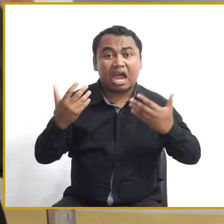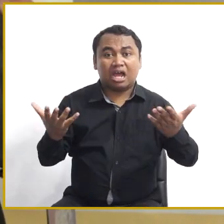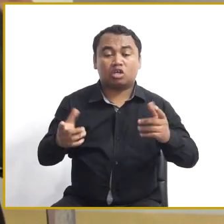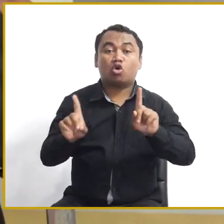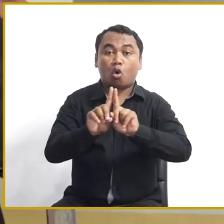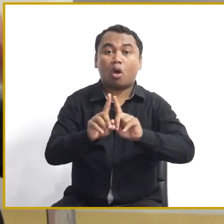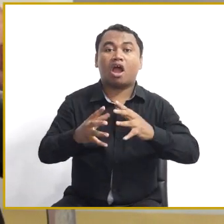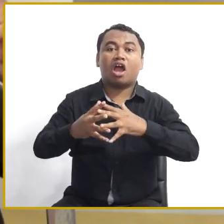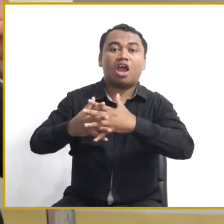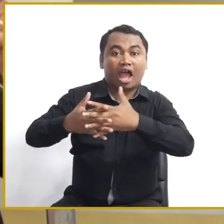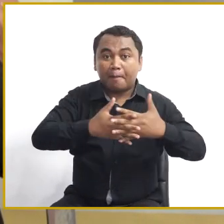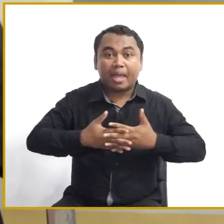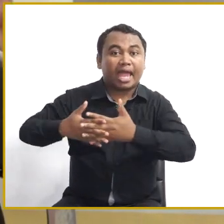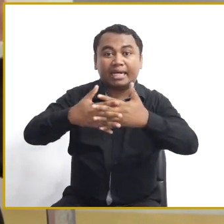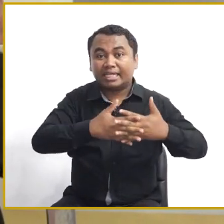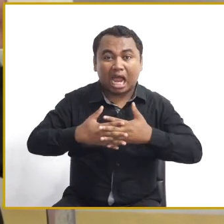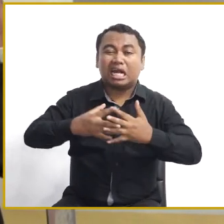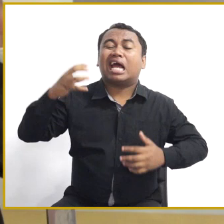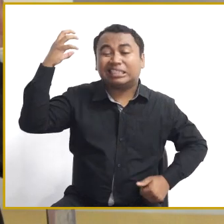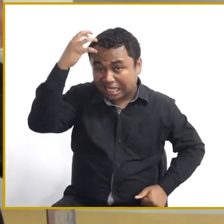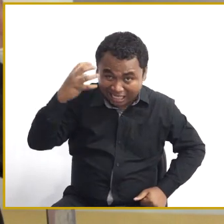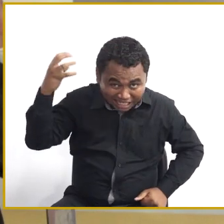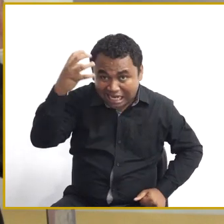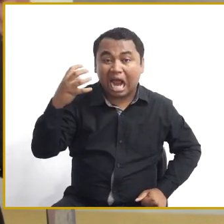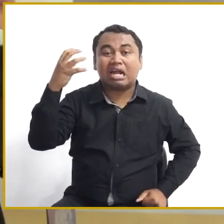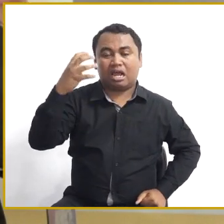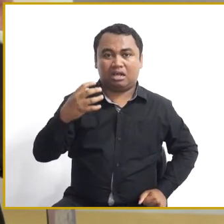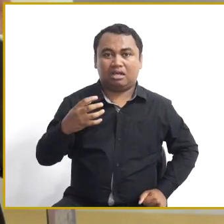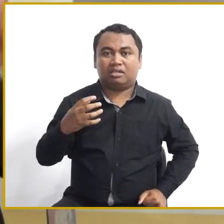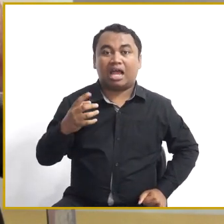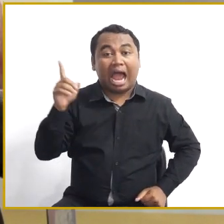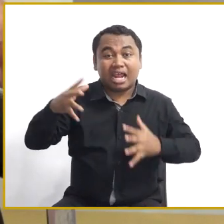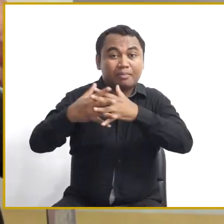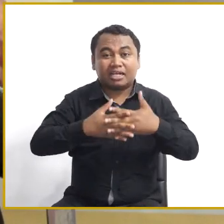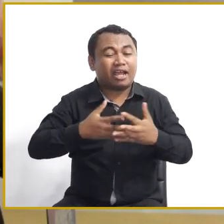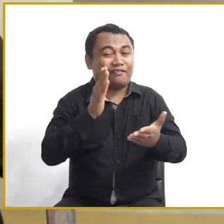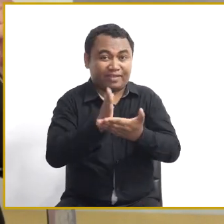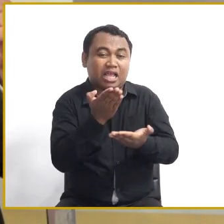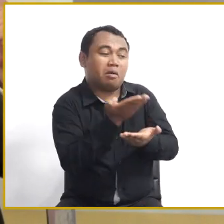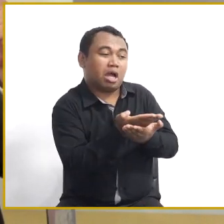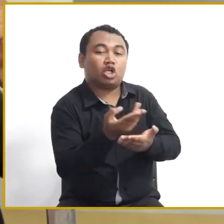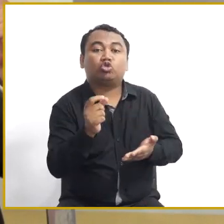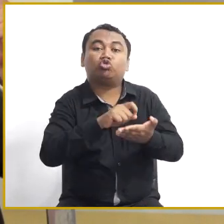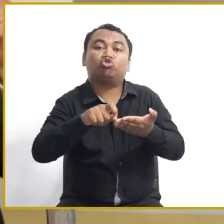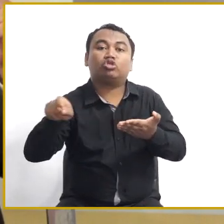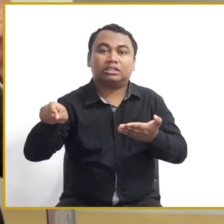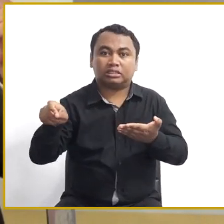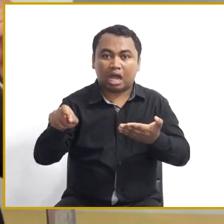ny amerikana vontrosa 1 000 milliards de dollars tamin'ny sinoa 1 000 milliards de dollars tamin'ny sinoa